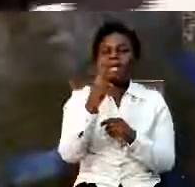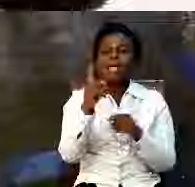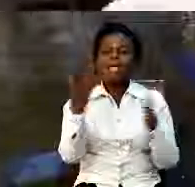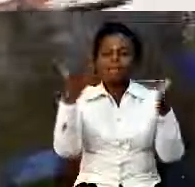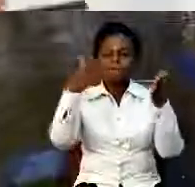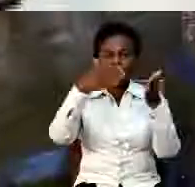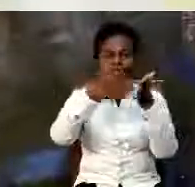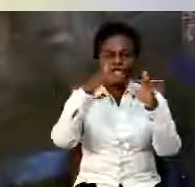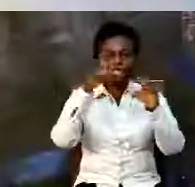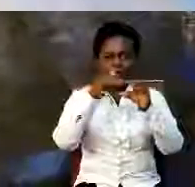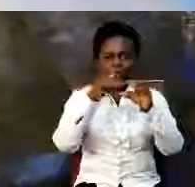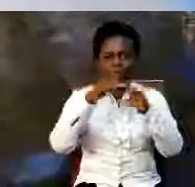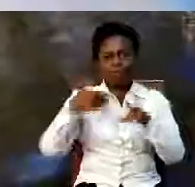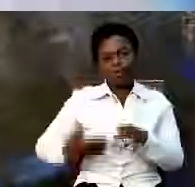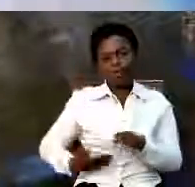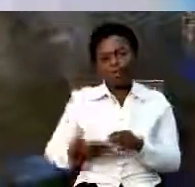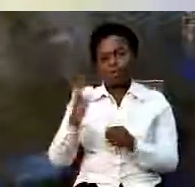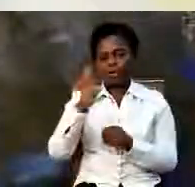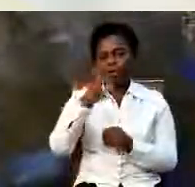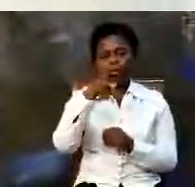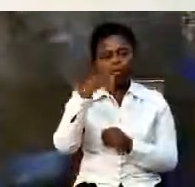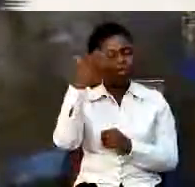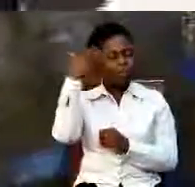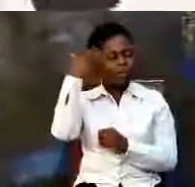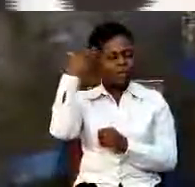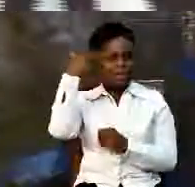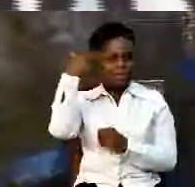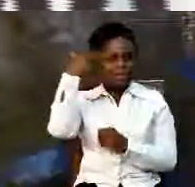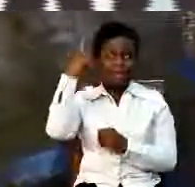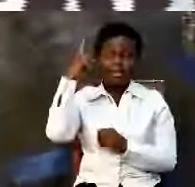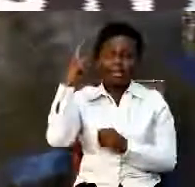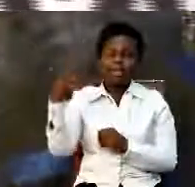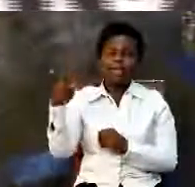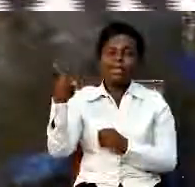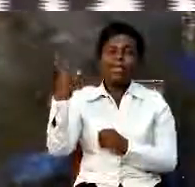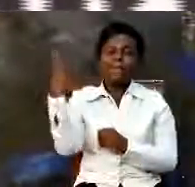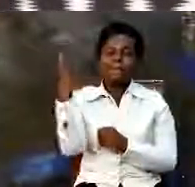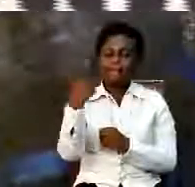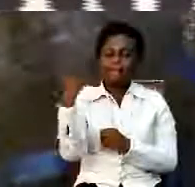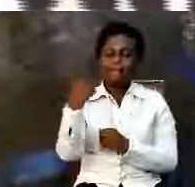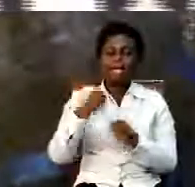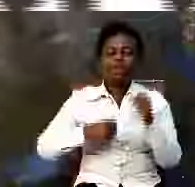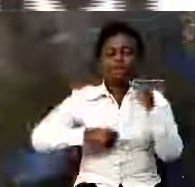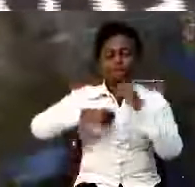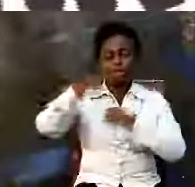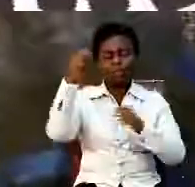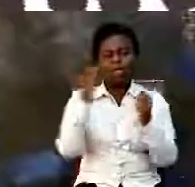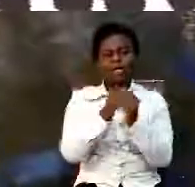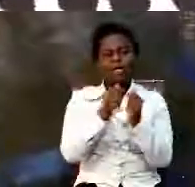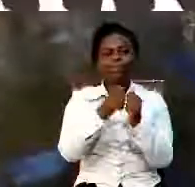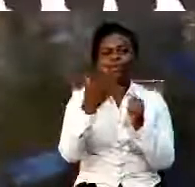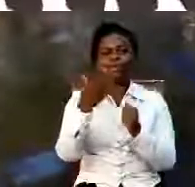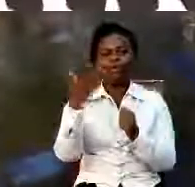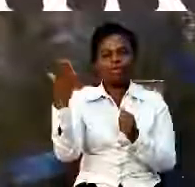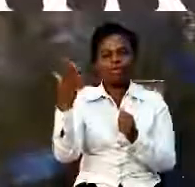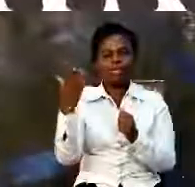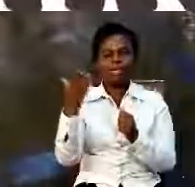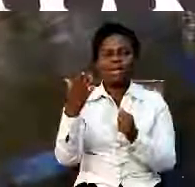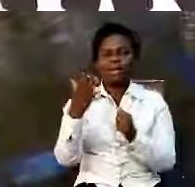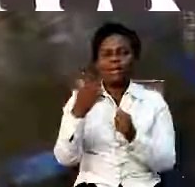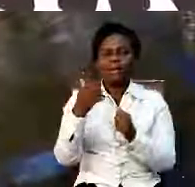yafikisha ujumbe kwa mke wako kwamba unamjali yeye peke yake kuliko kitu kingine chochote isipokuwa Mungu.